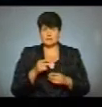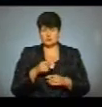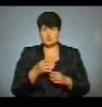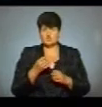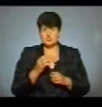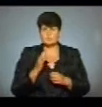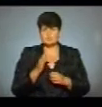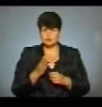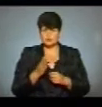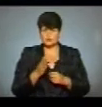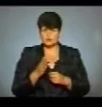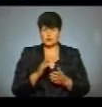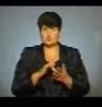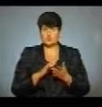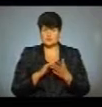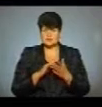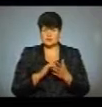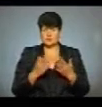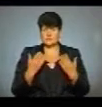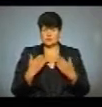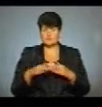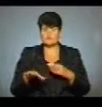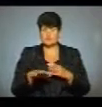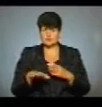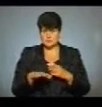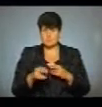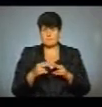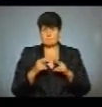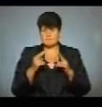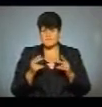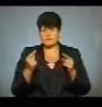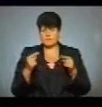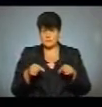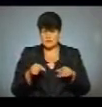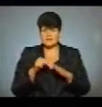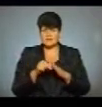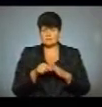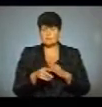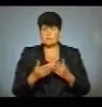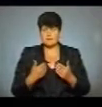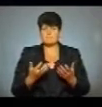буде туристична рекреаційна зона. Оскільки міст обвалився, значить ми прийняли